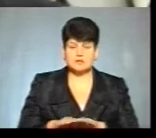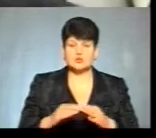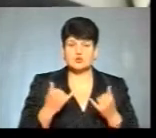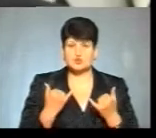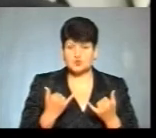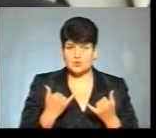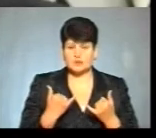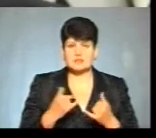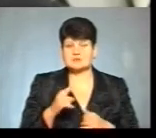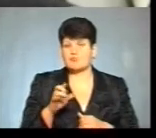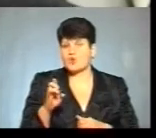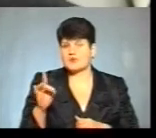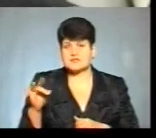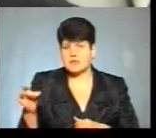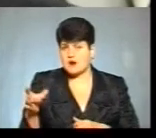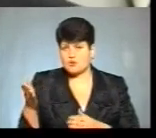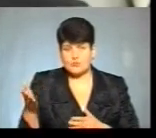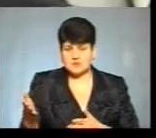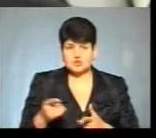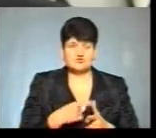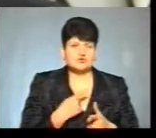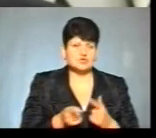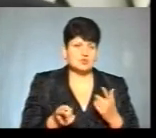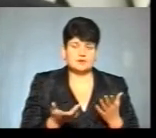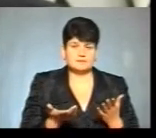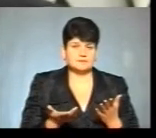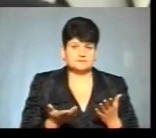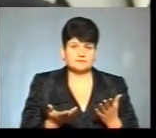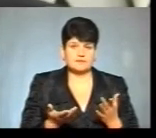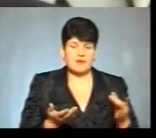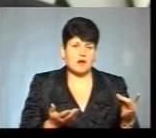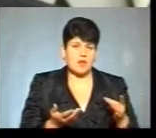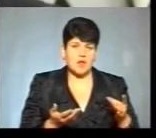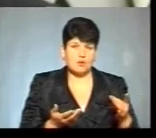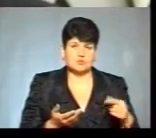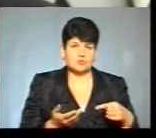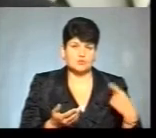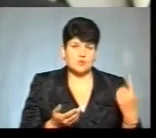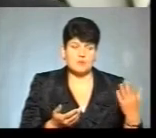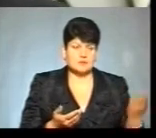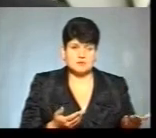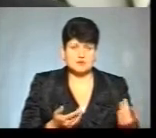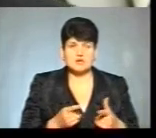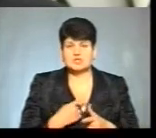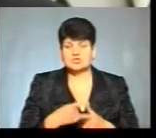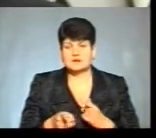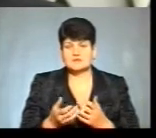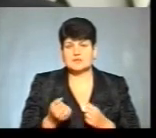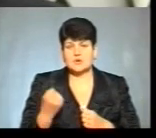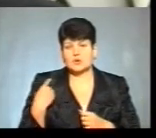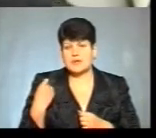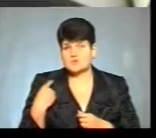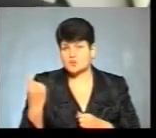в Зборівському районі, що візьме в нас будь-який там регіон нашої Тернопільщини, так, чи там взяти чи Одещину,